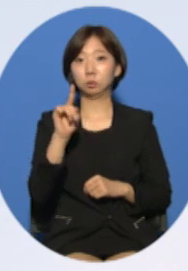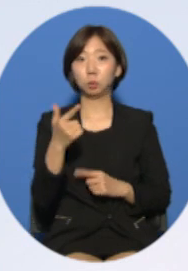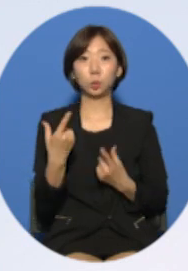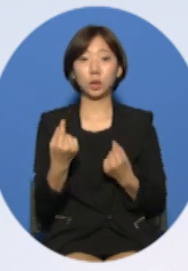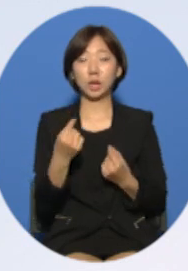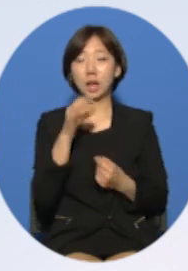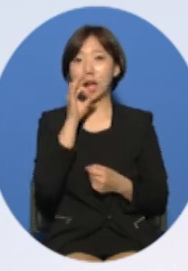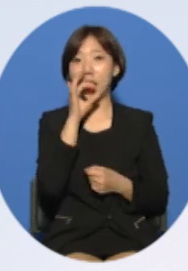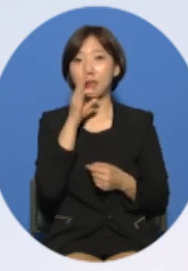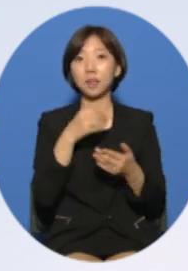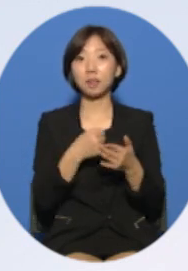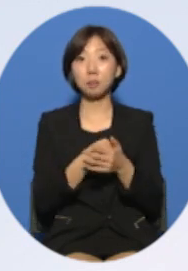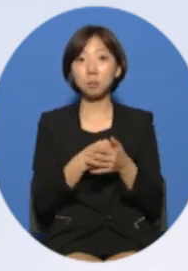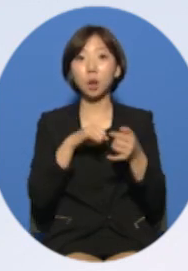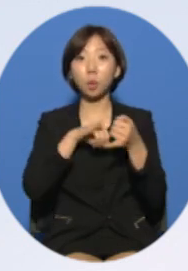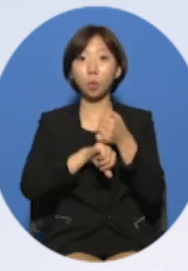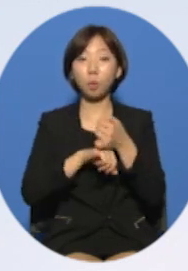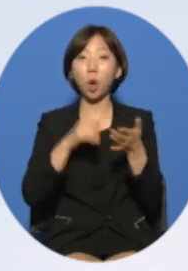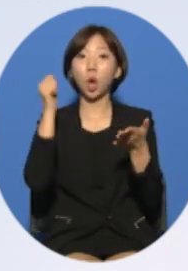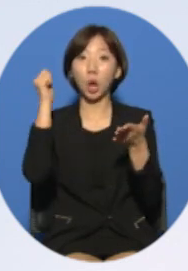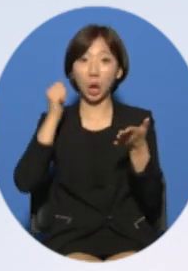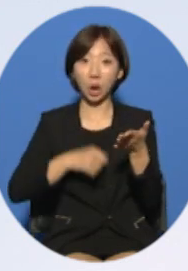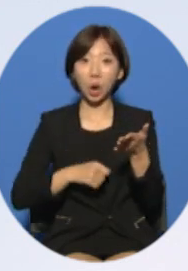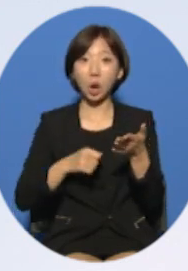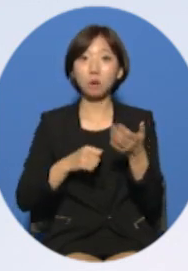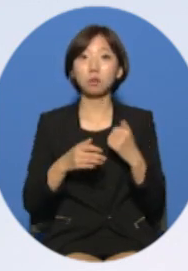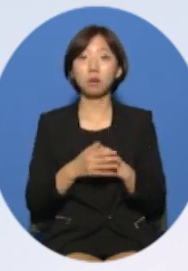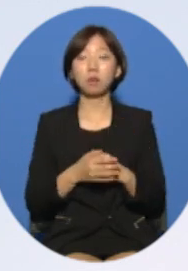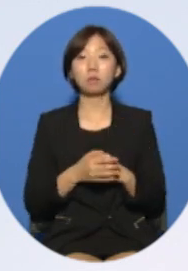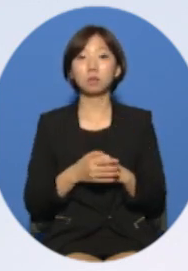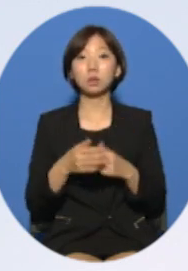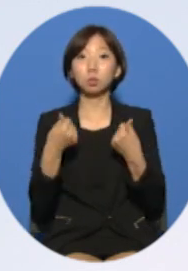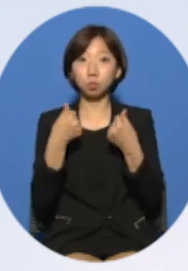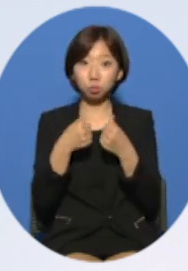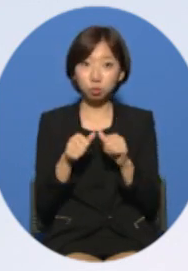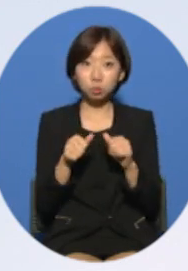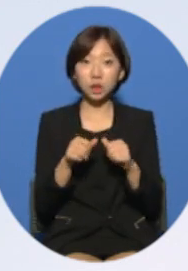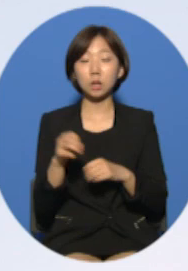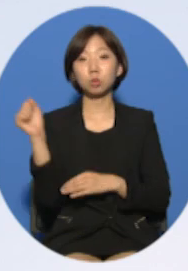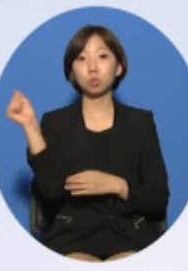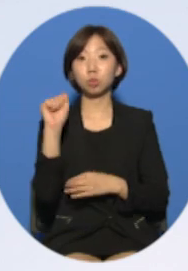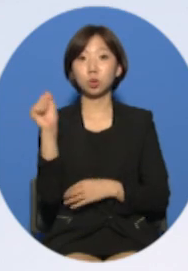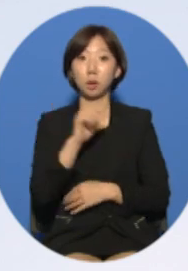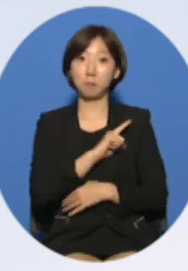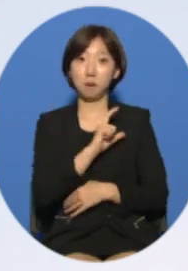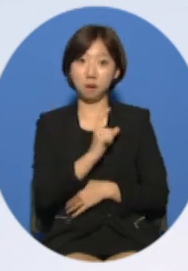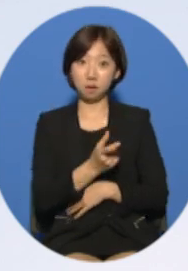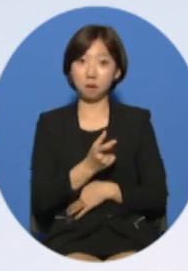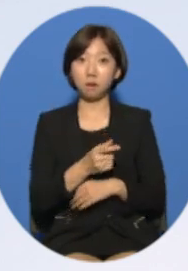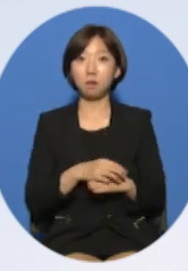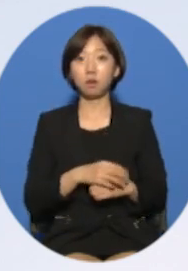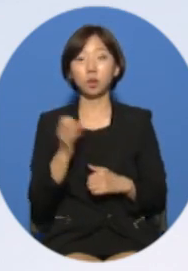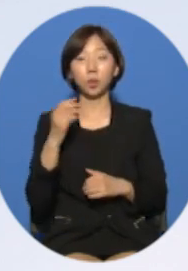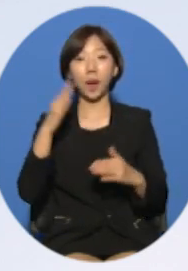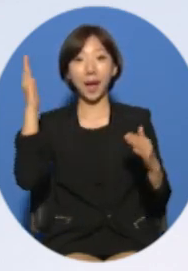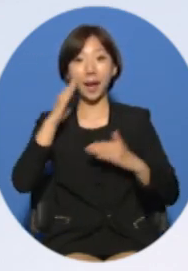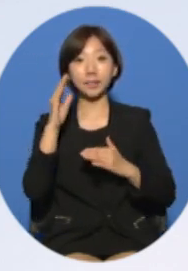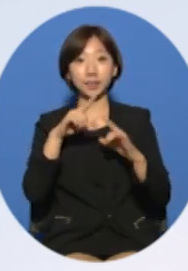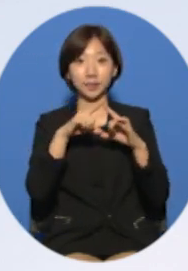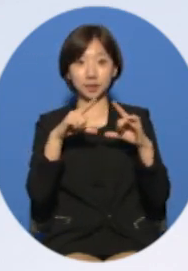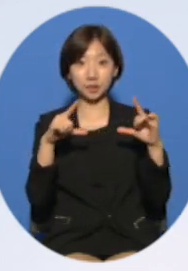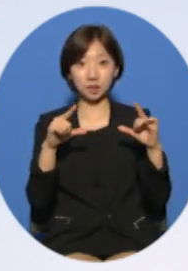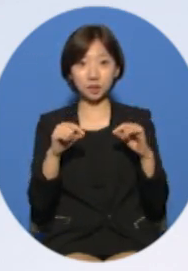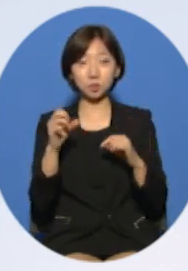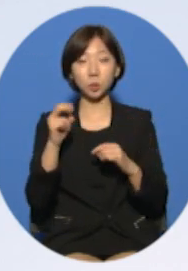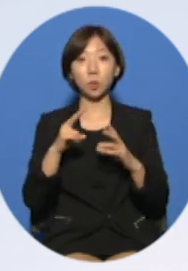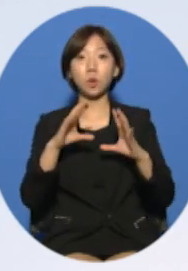가끔 있습니다. 네. 그래서 그 신분증 사진이 붙어 있는 신분증, 운전면허증도 아주 네, 그렇죠. 좋고요. 물론 되겠죠. 국가